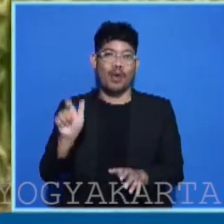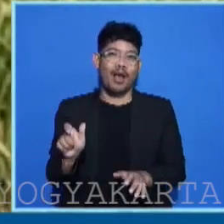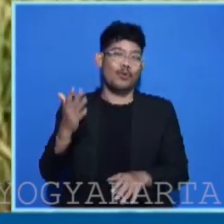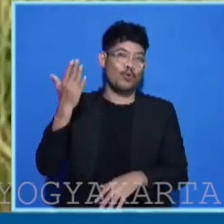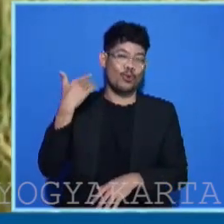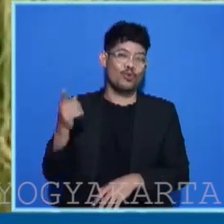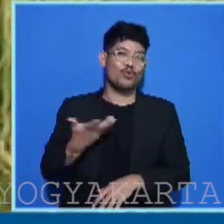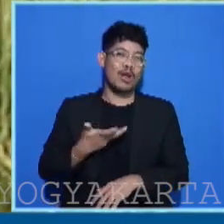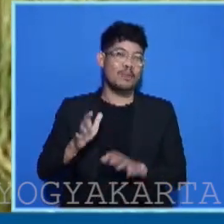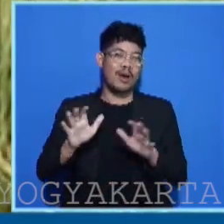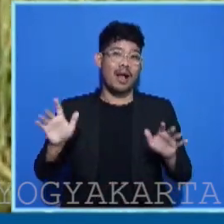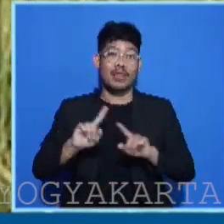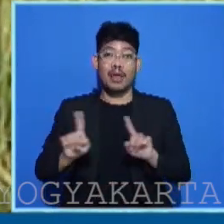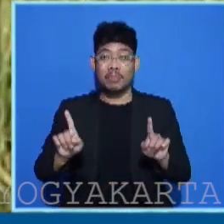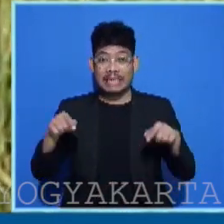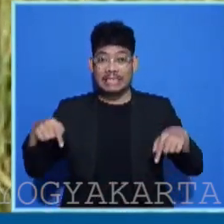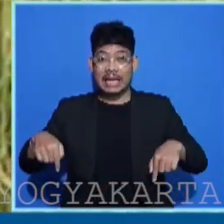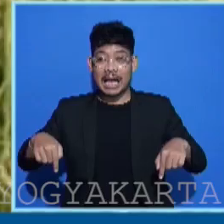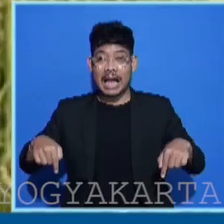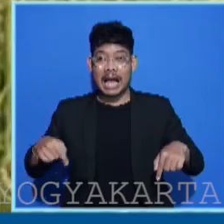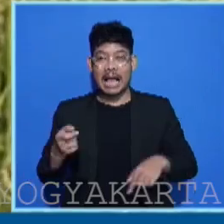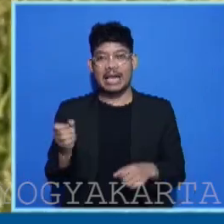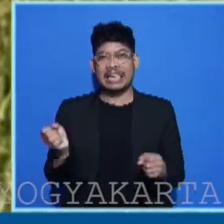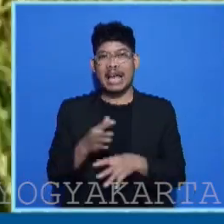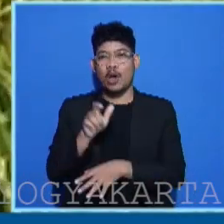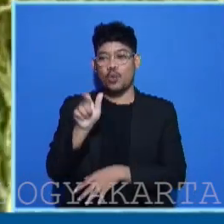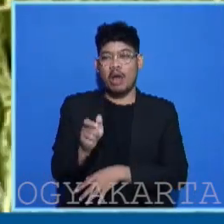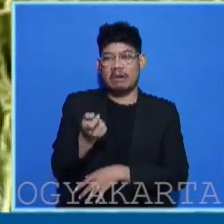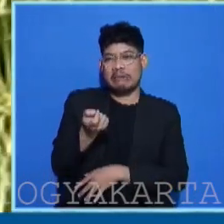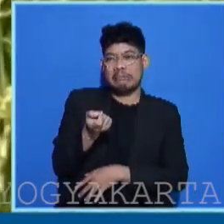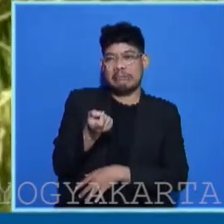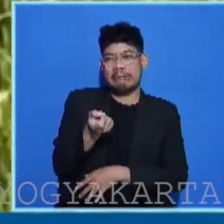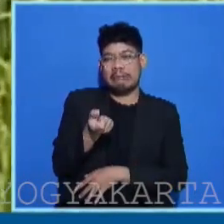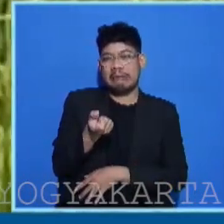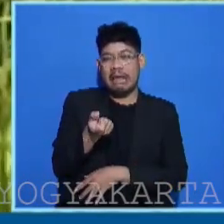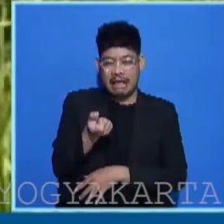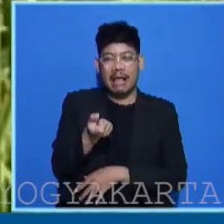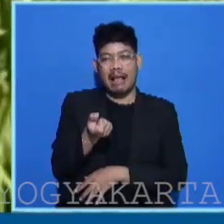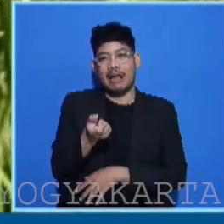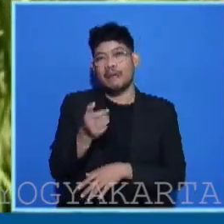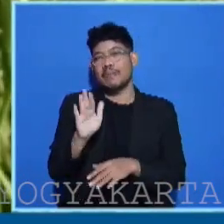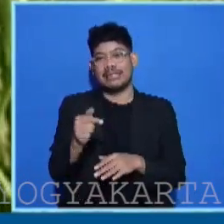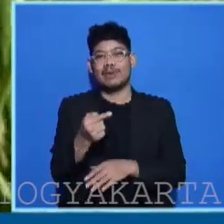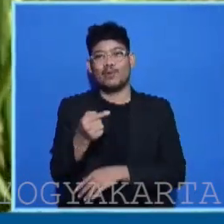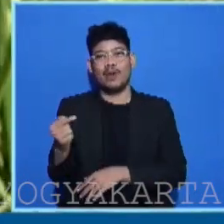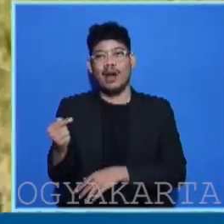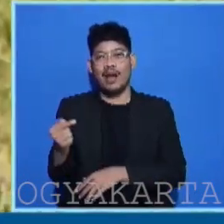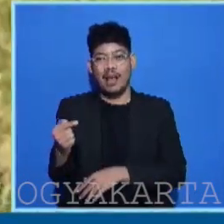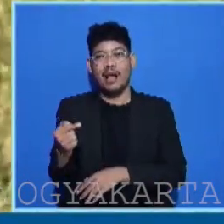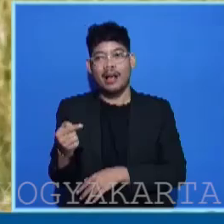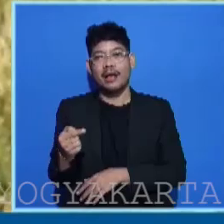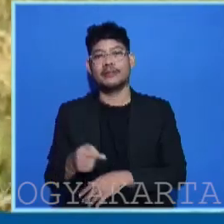gilir gumantos ing medal, tenaga karya ing donyaning olah tetanen saya suda. Kalebet nalika badhe manen